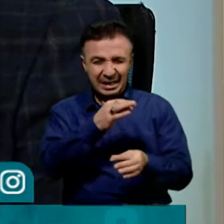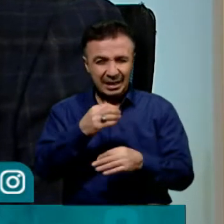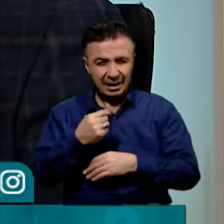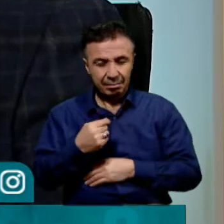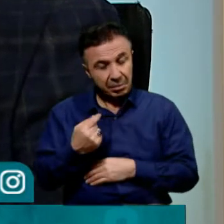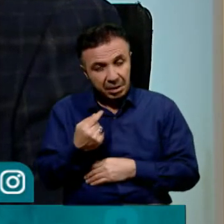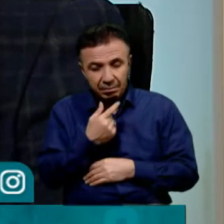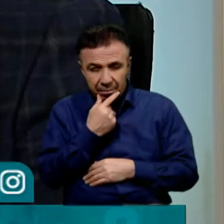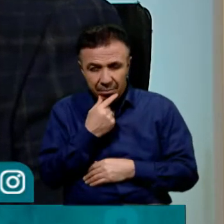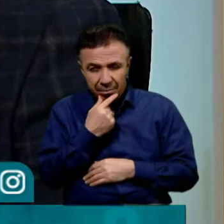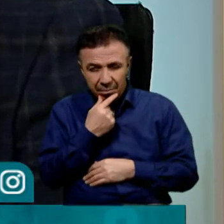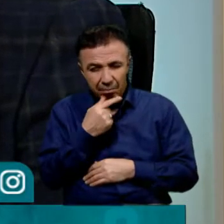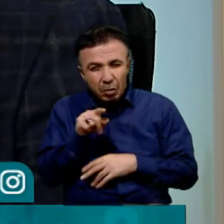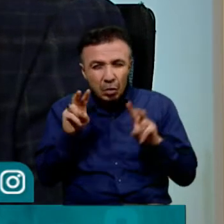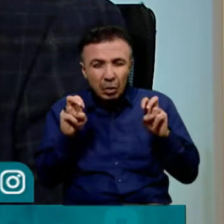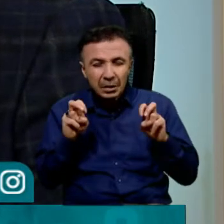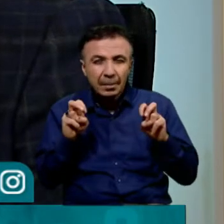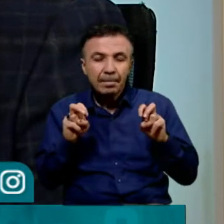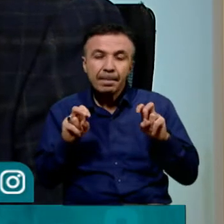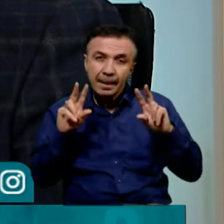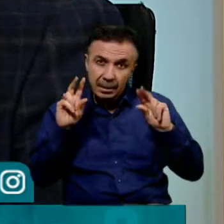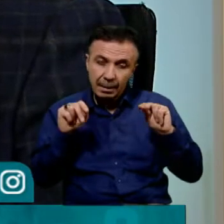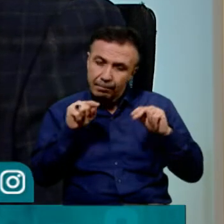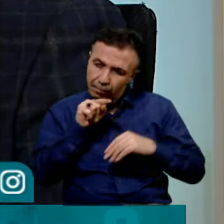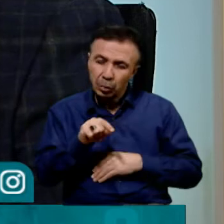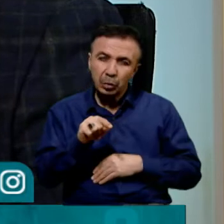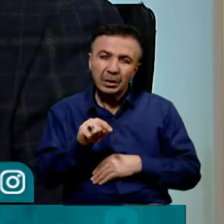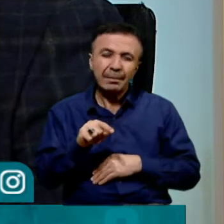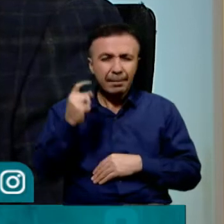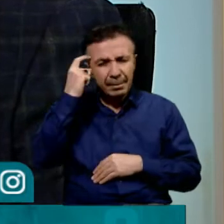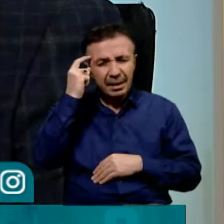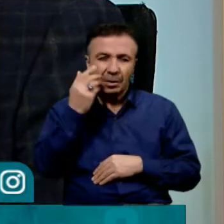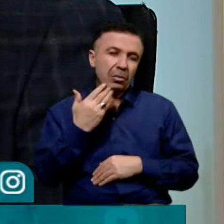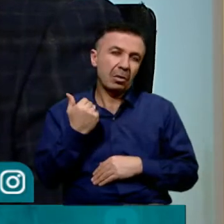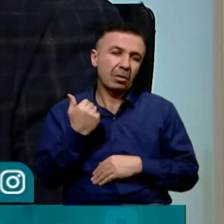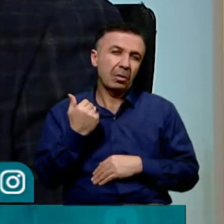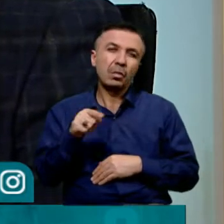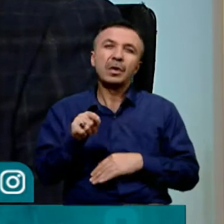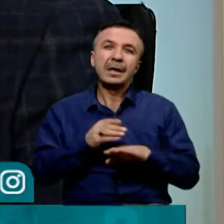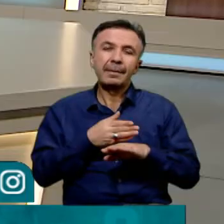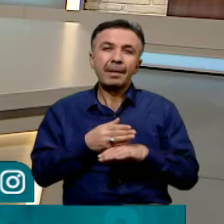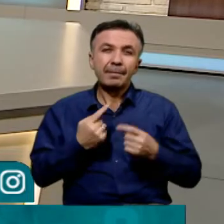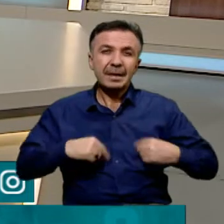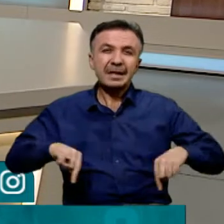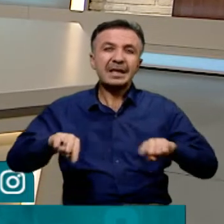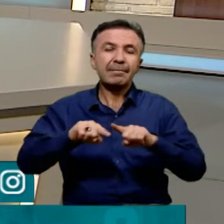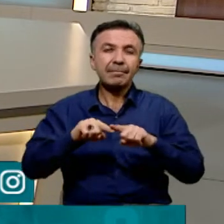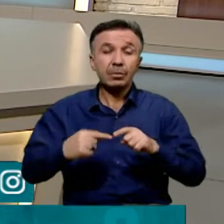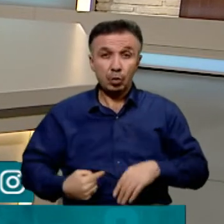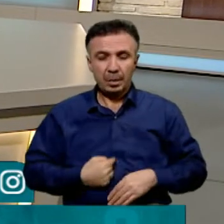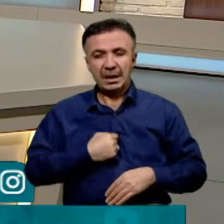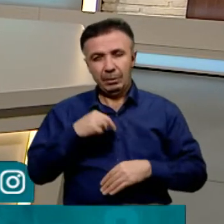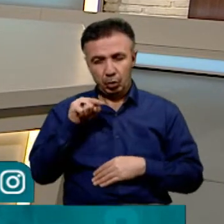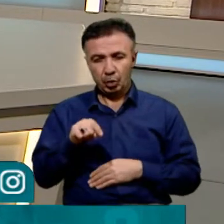bize net Evet bu budur diye bir bilgi yok o açıdan bizim ümidimin şudur ki